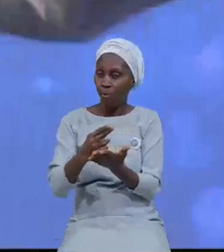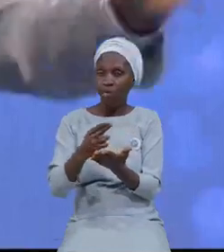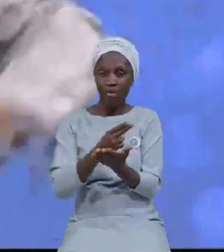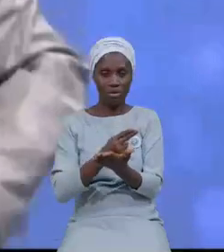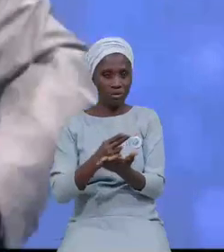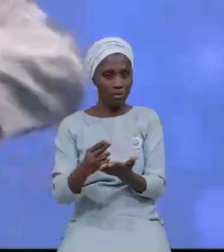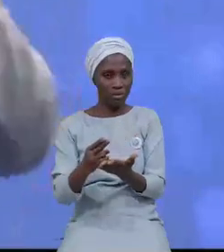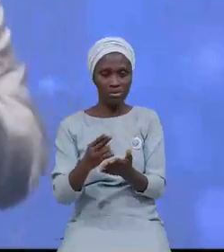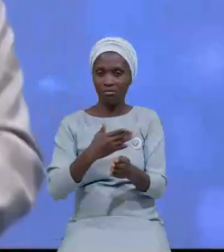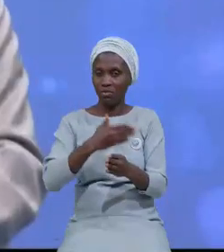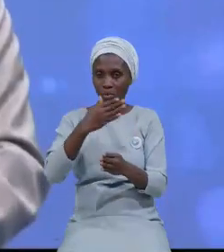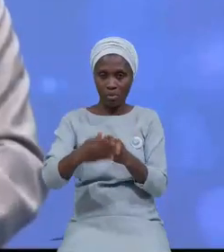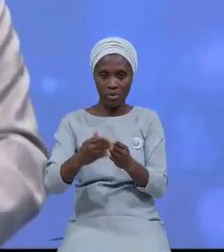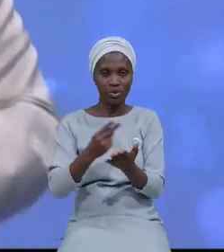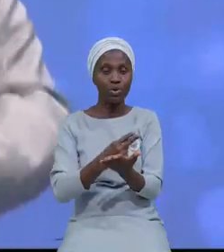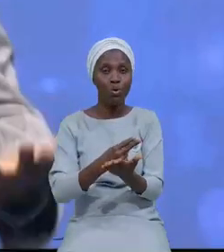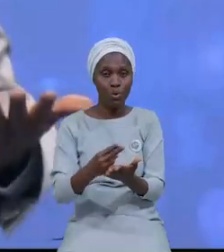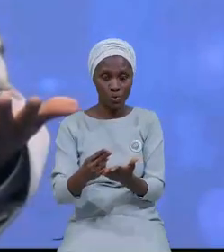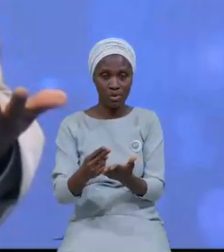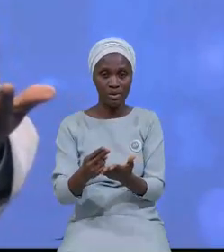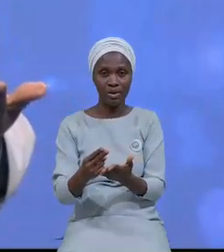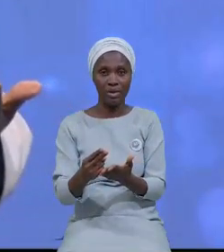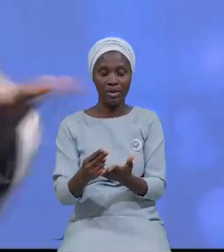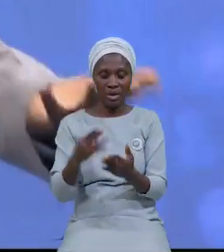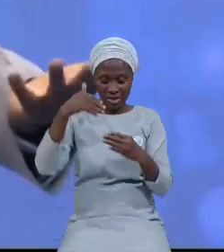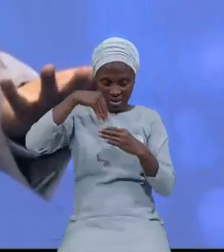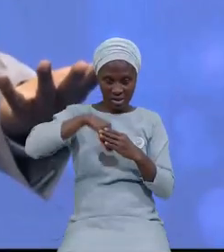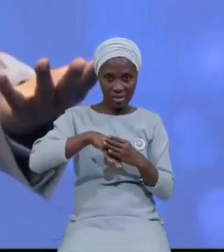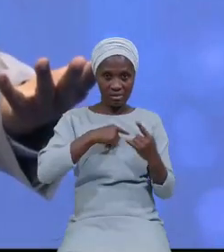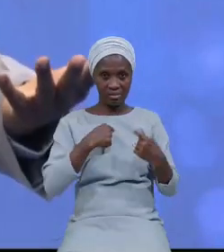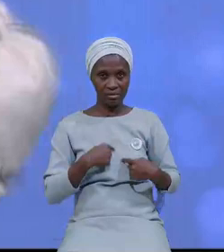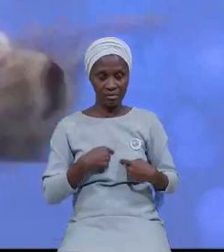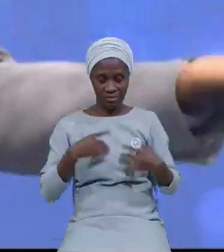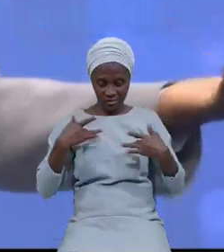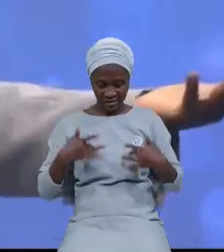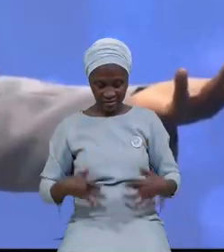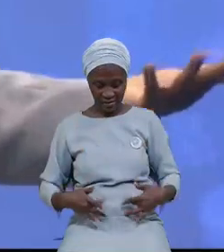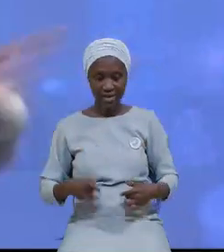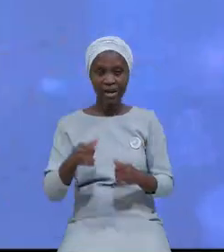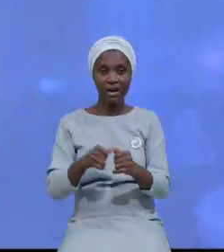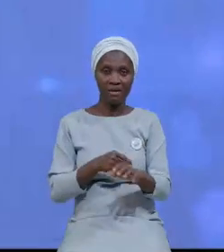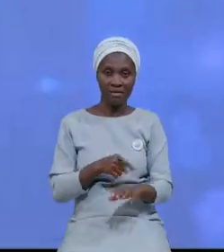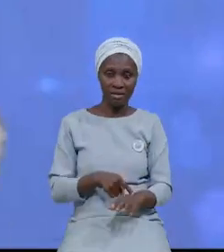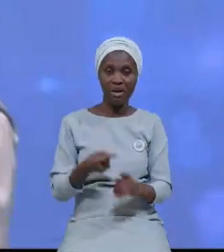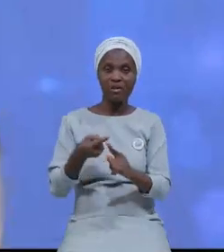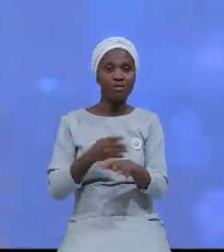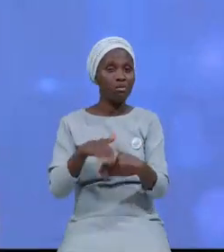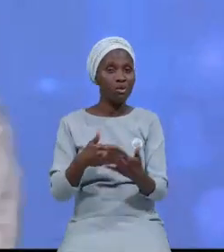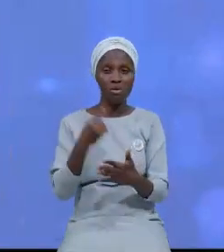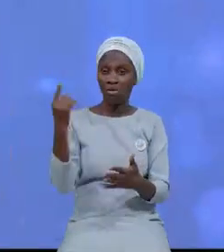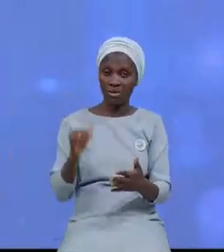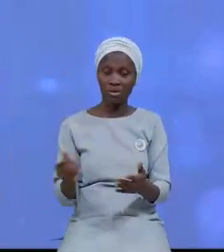trois fois saint complètement saint à l'intérieur à l'extérieur à tout moment de toute